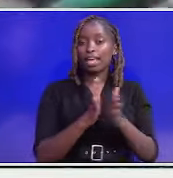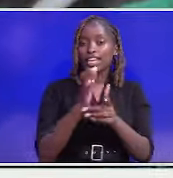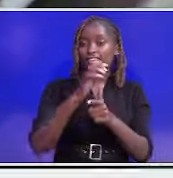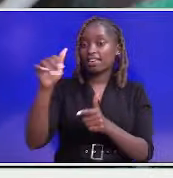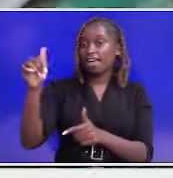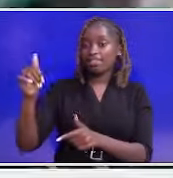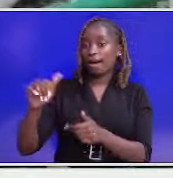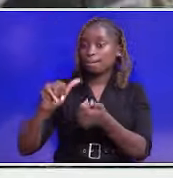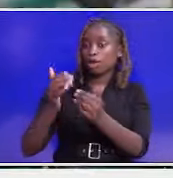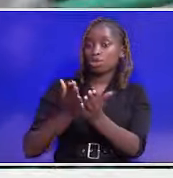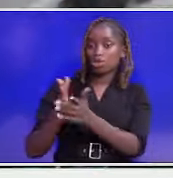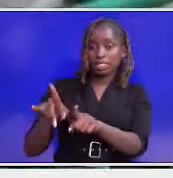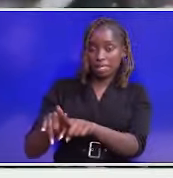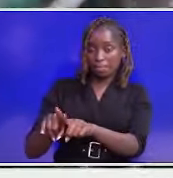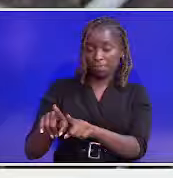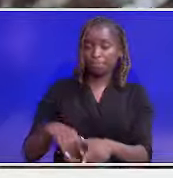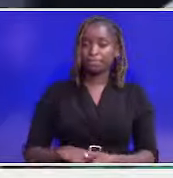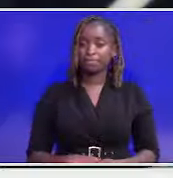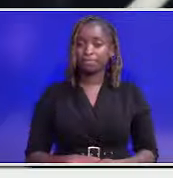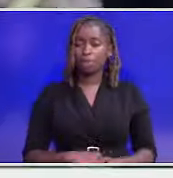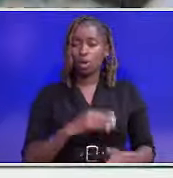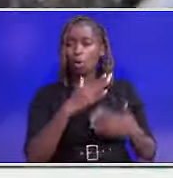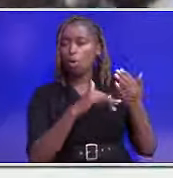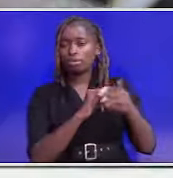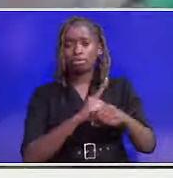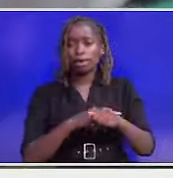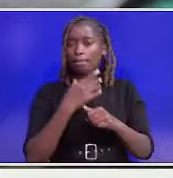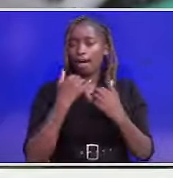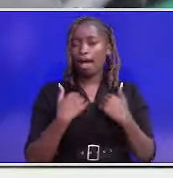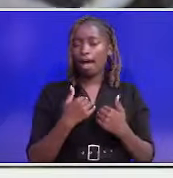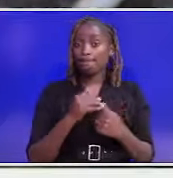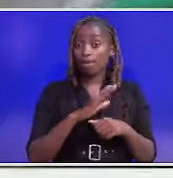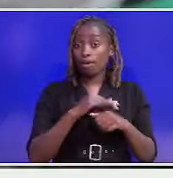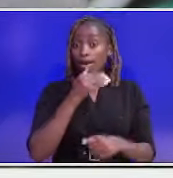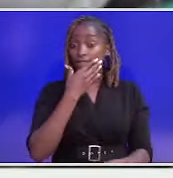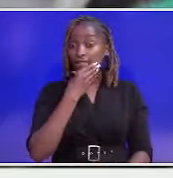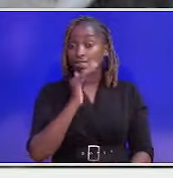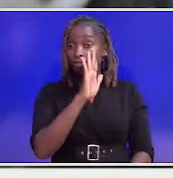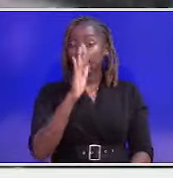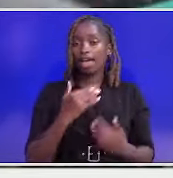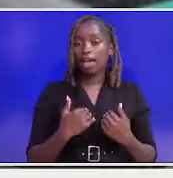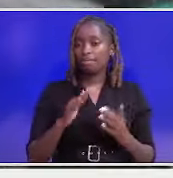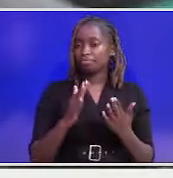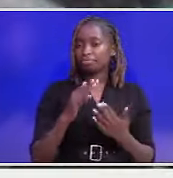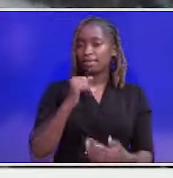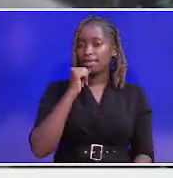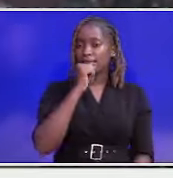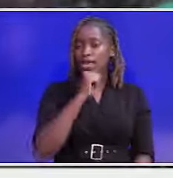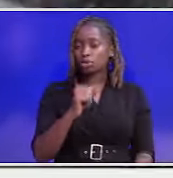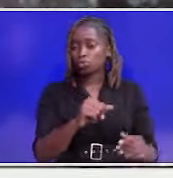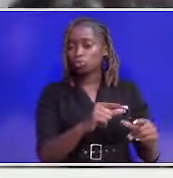njia. Muda wote huu wa homi ya usiku, kikundi cha babake almaarufu Edge Set, yani